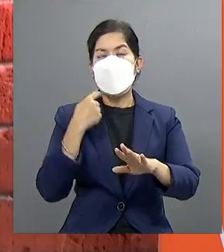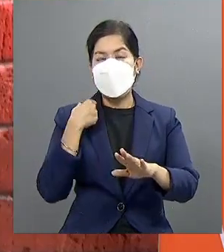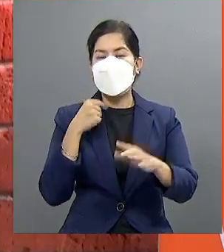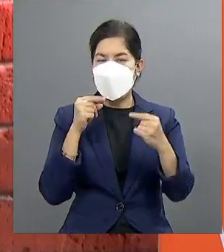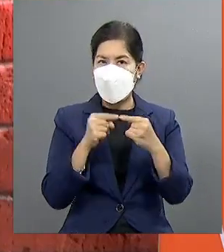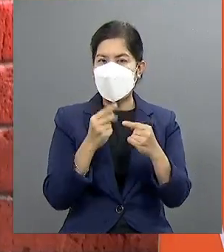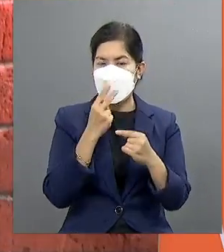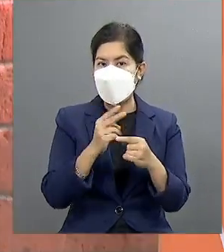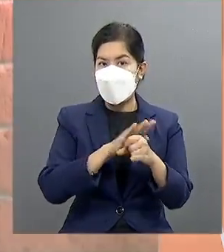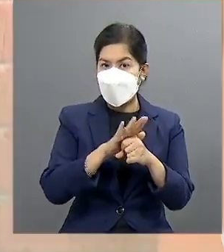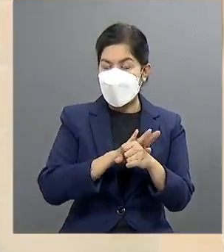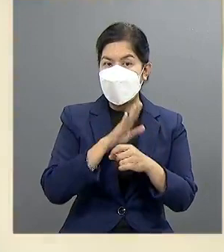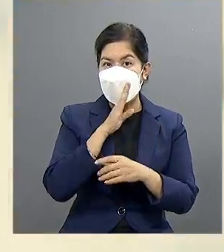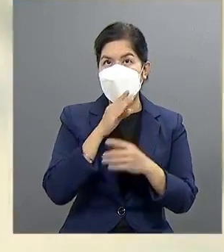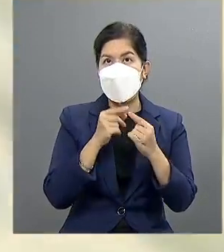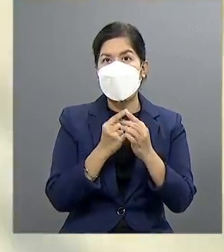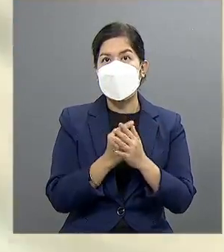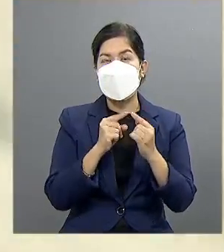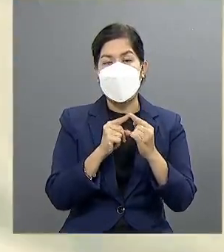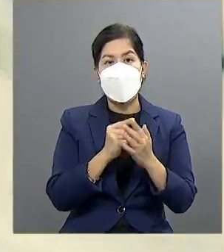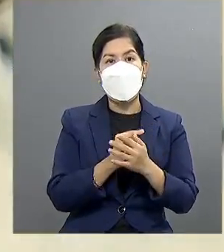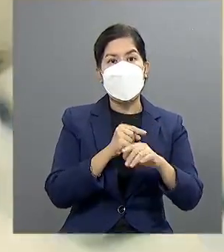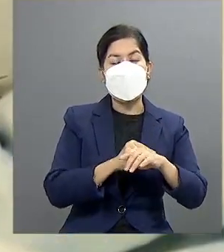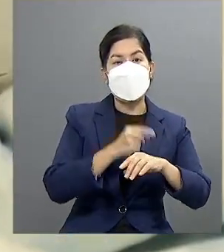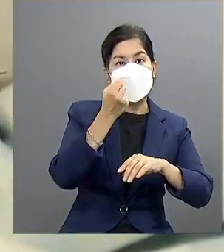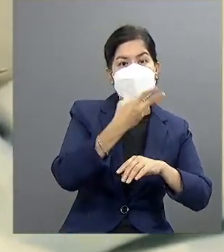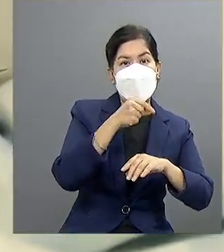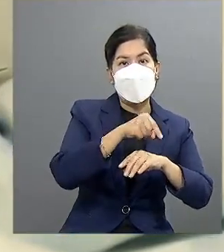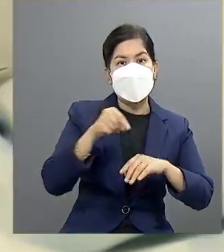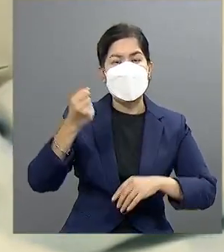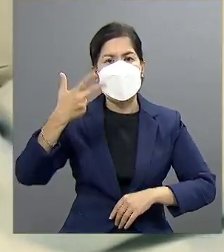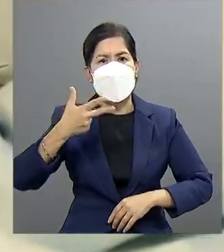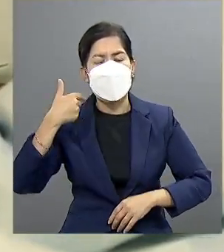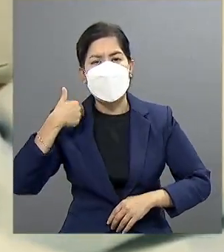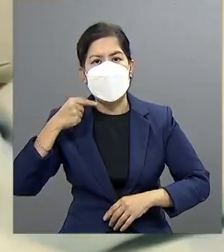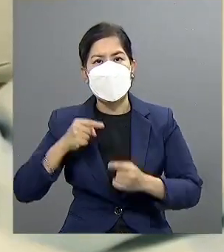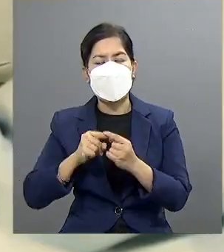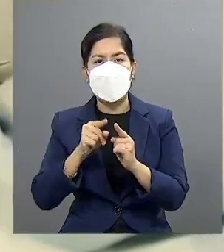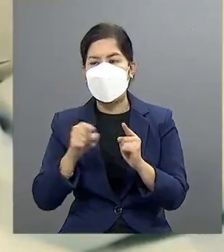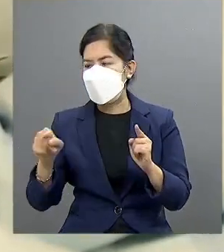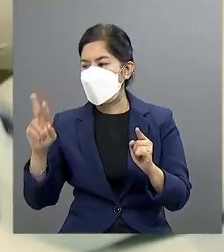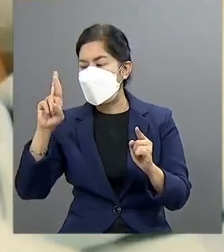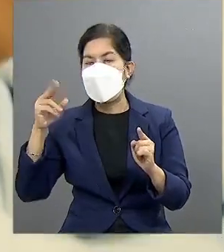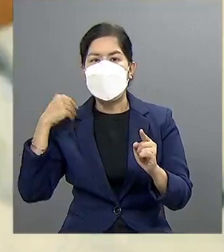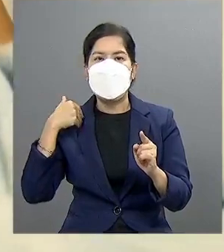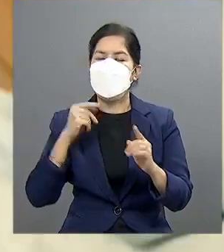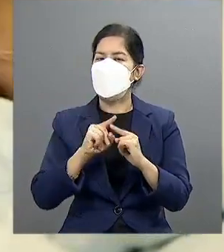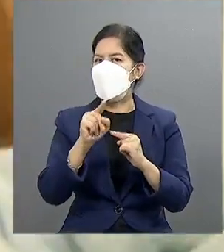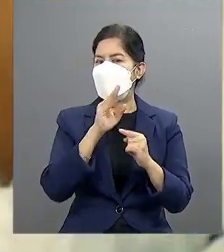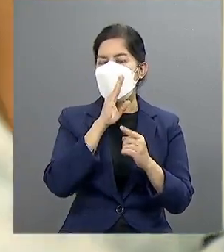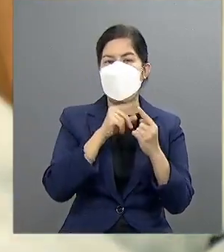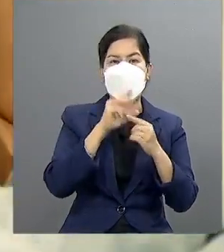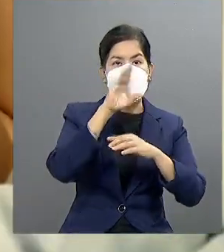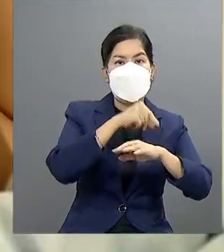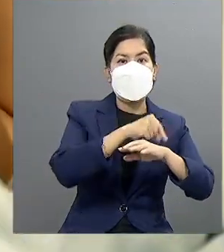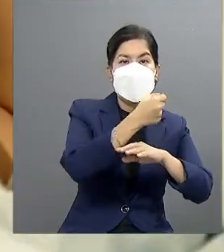างทีนอน 2:00 น 3:00 นแต่ตื่นเที่ยงอันนี้ก็คุณภาพจะสู้กับนอน 4:00 นตื่น 4:00 นไม่ได้นะคะช่วงเวลาที่เหมาะสมก็มีความส